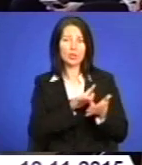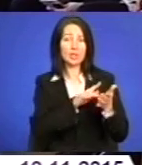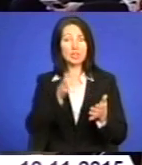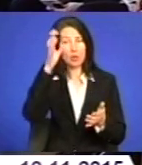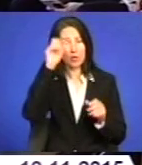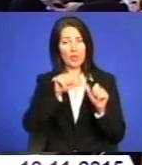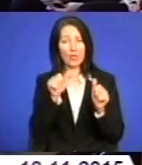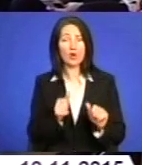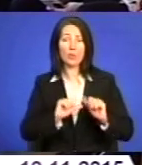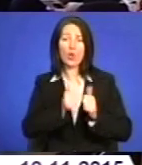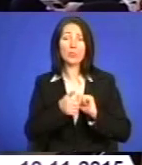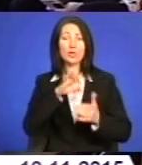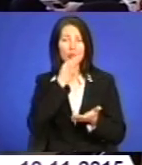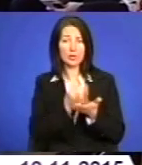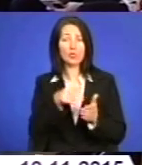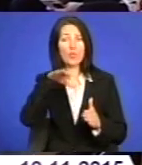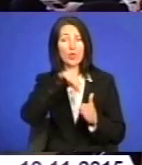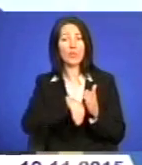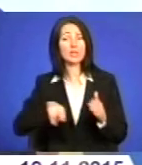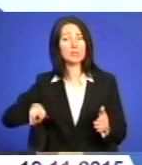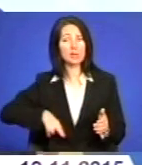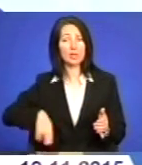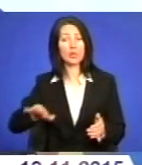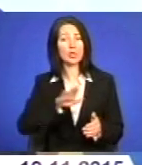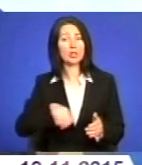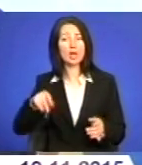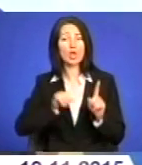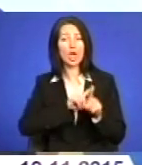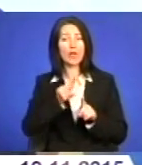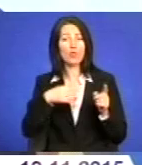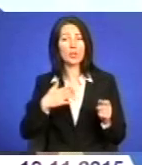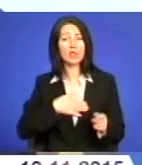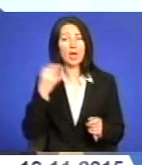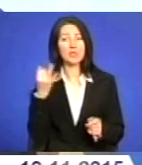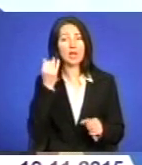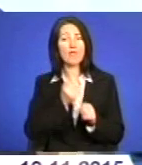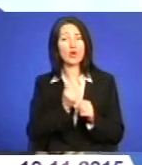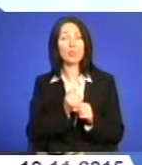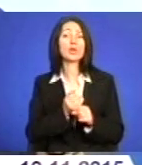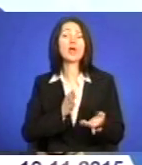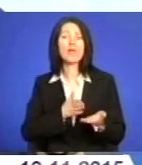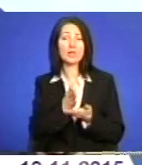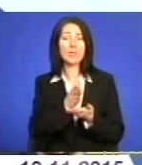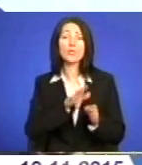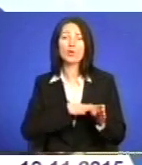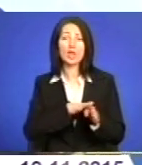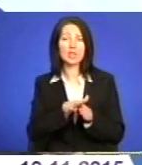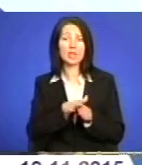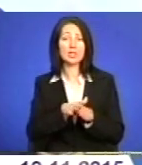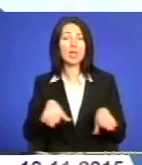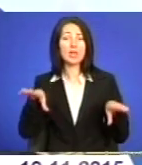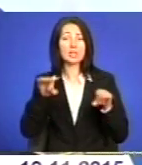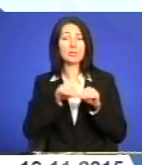провадженні адміністративно-територіальної реформи. Нам цікава робота в напрямку реалізації